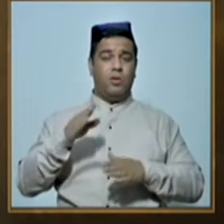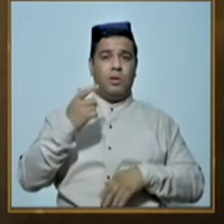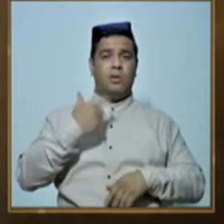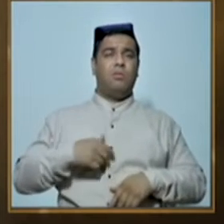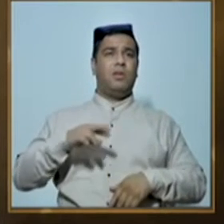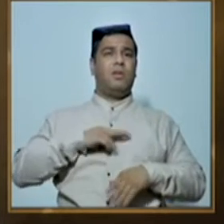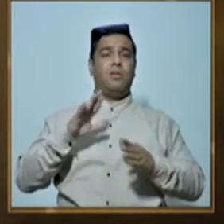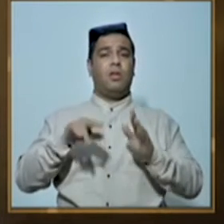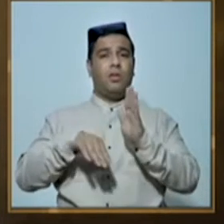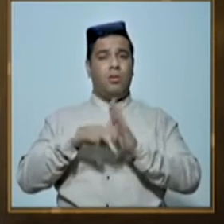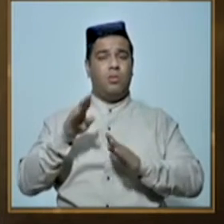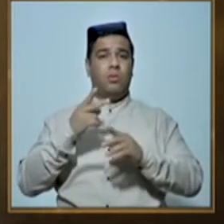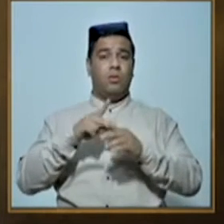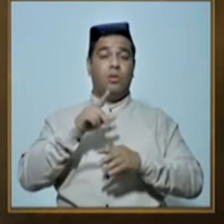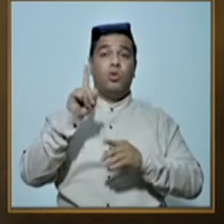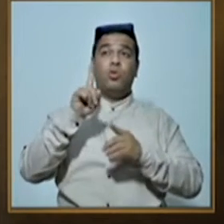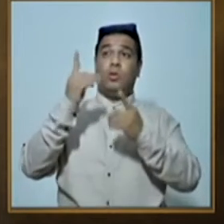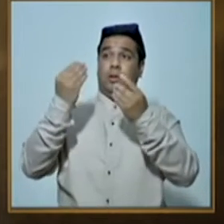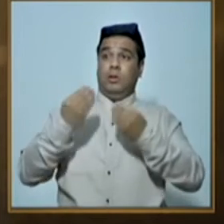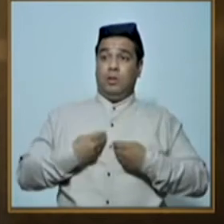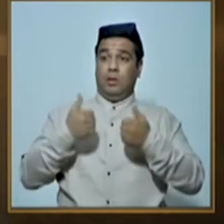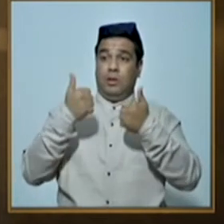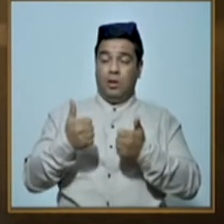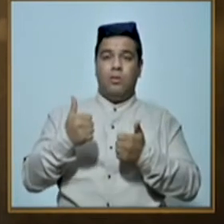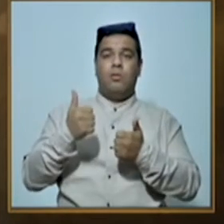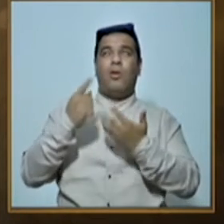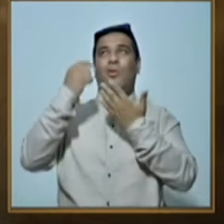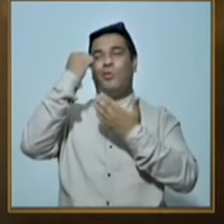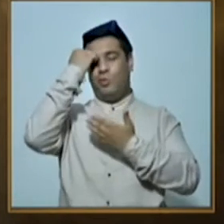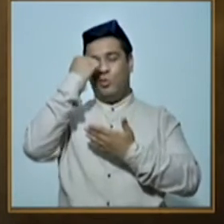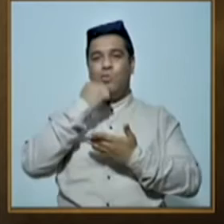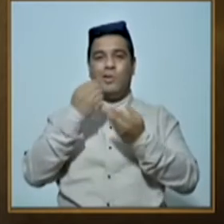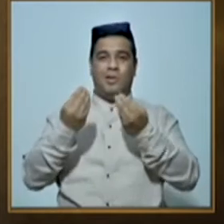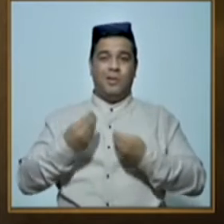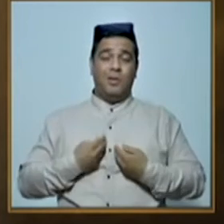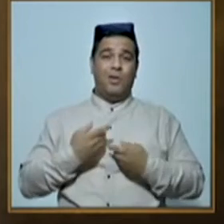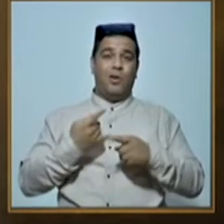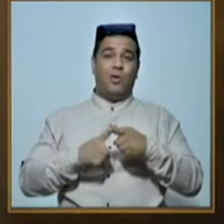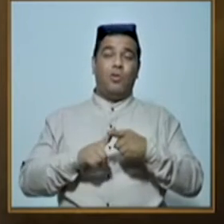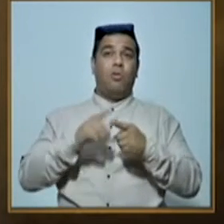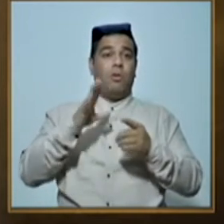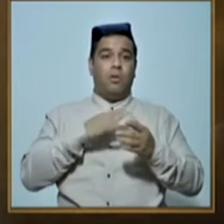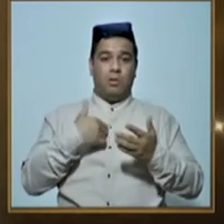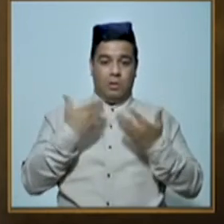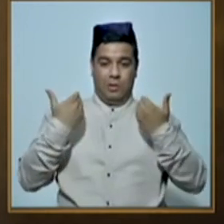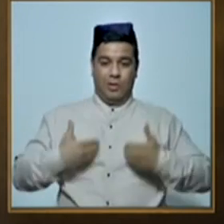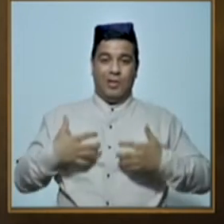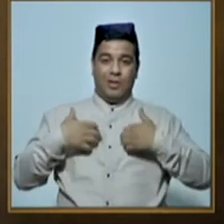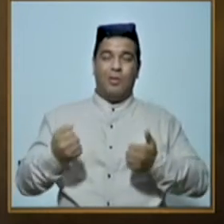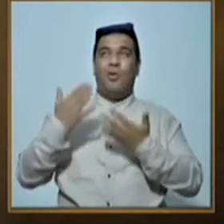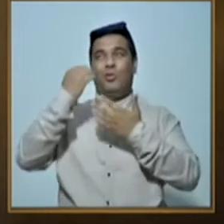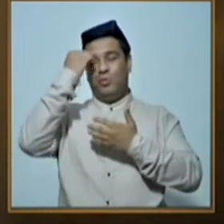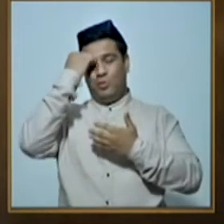Zerrece yakşılığı yiyse, bu Allah'ını bergen manga nimeti Allah'a şükür olsun. Manga şunu vermesi mümkün idi, başkaya verip